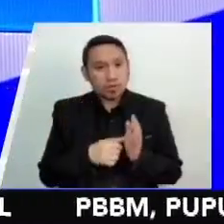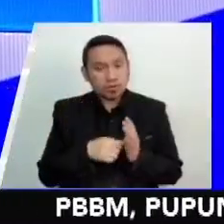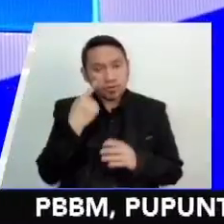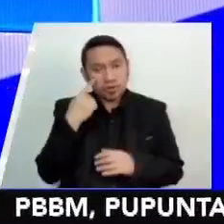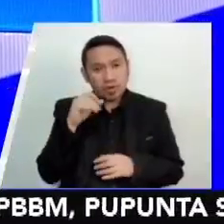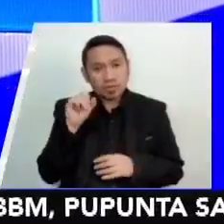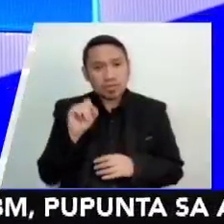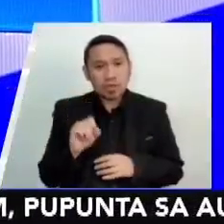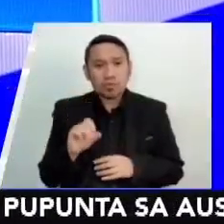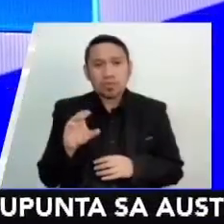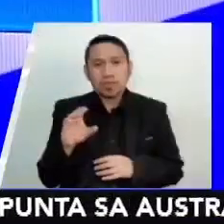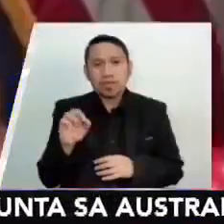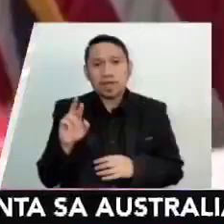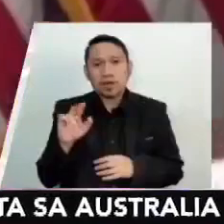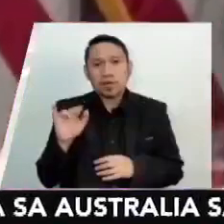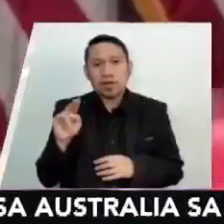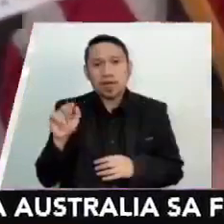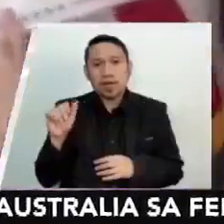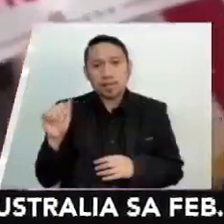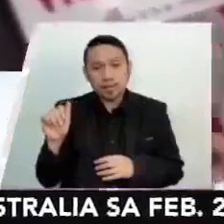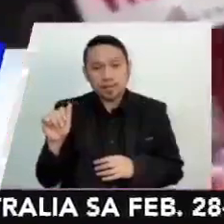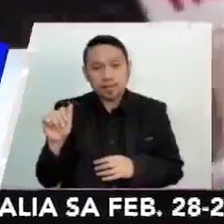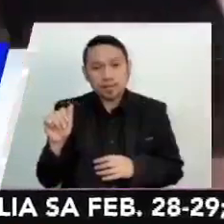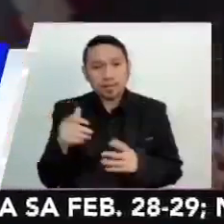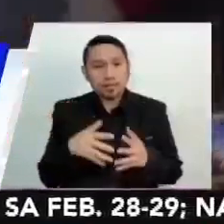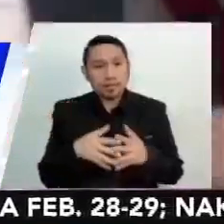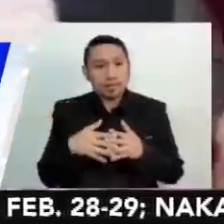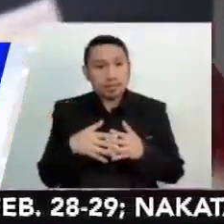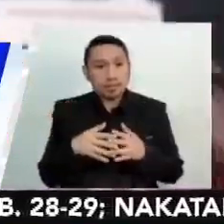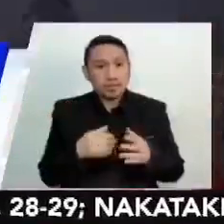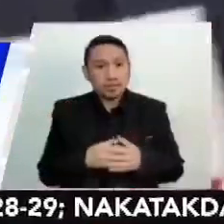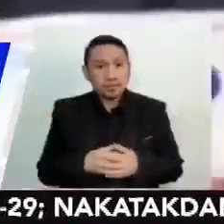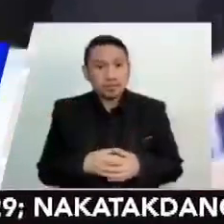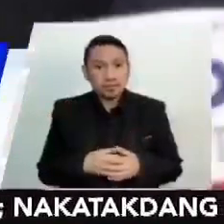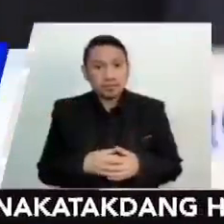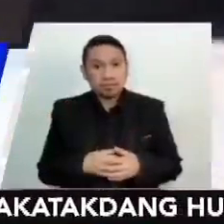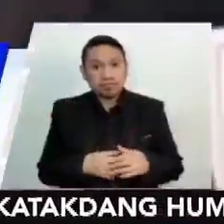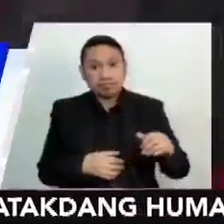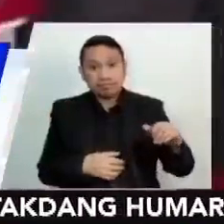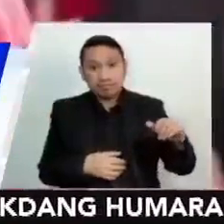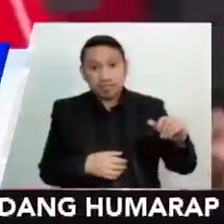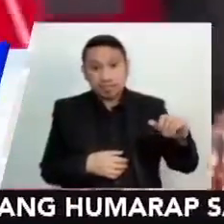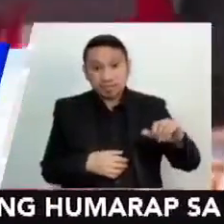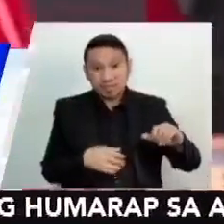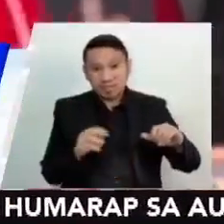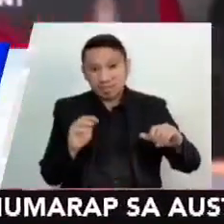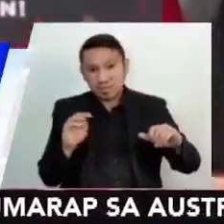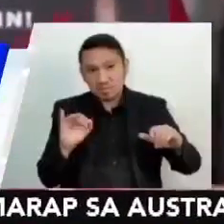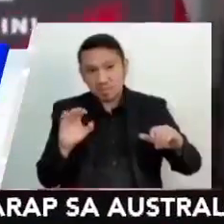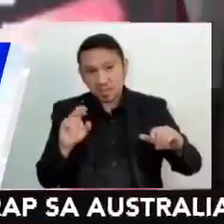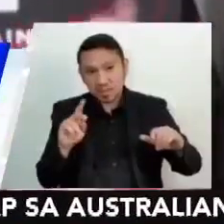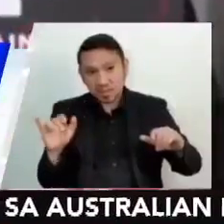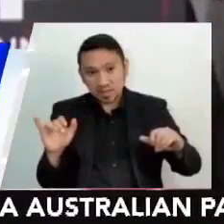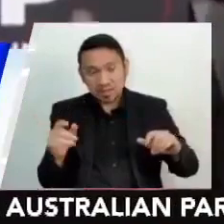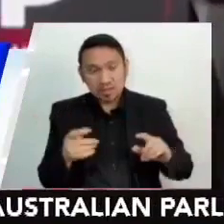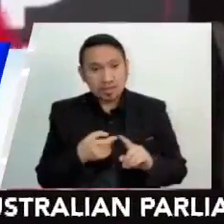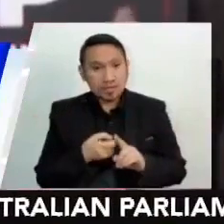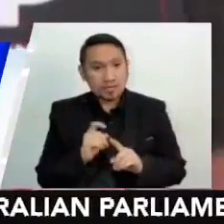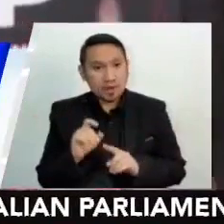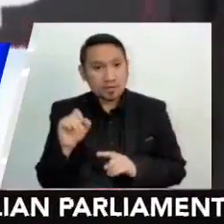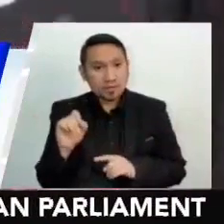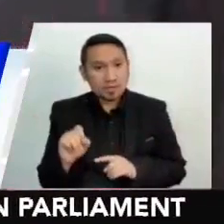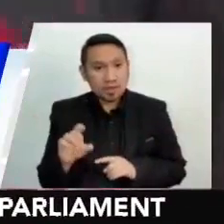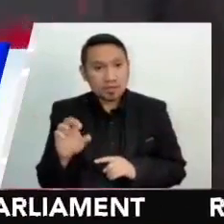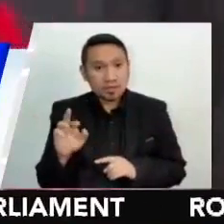sa Amerika. Tinalo niya ang dating United Nations Ambassador na si Nikki Haley na tubong South Carolina. Ito na ang